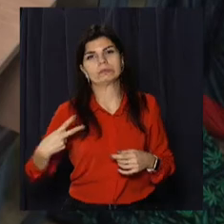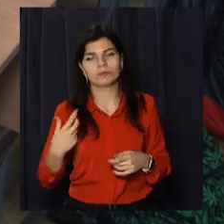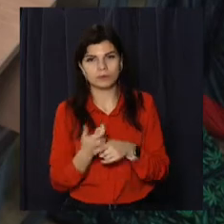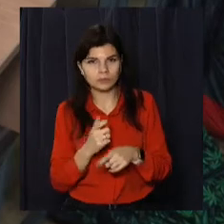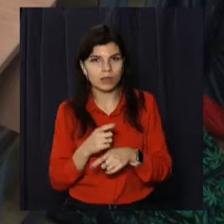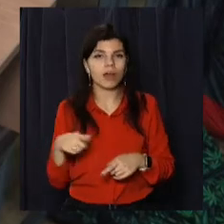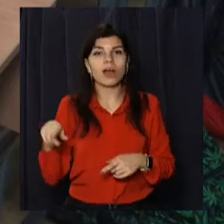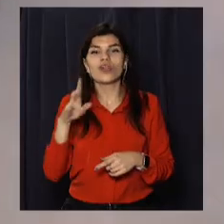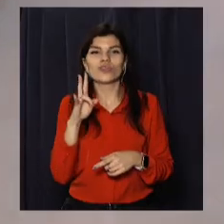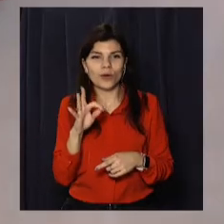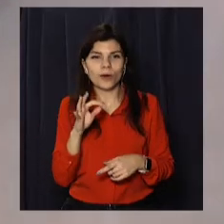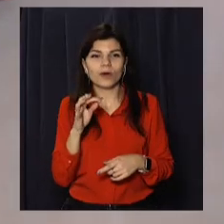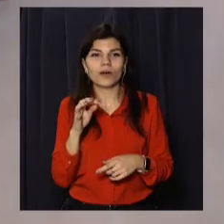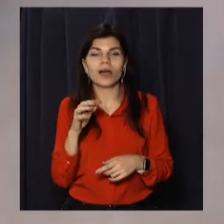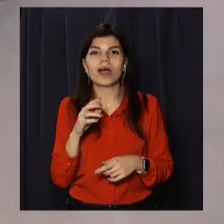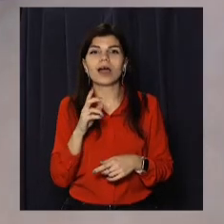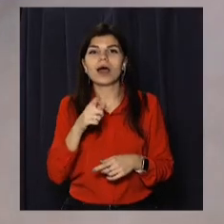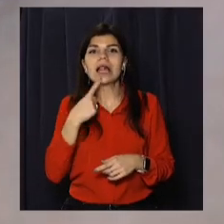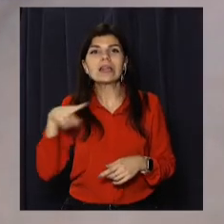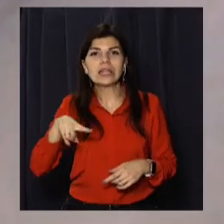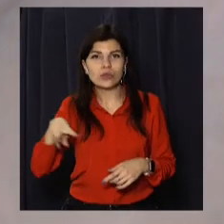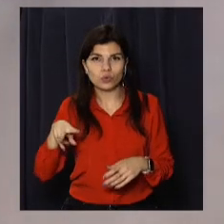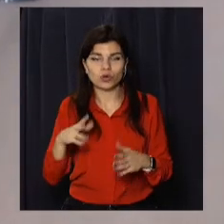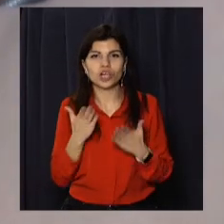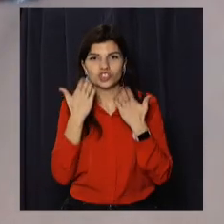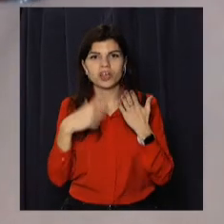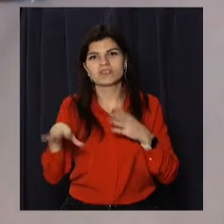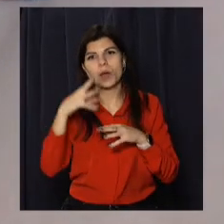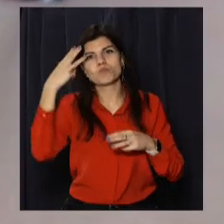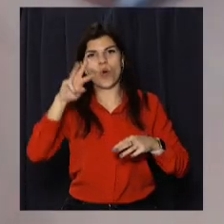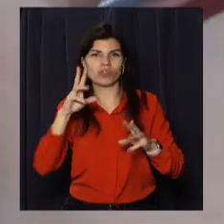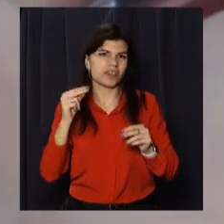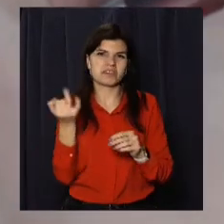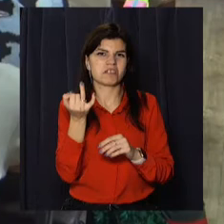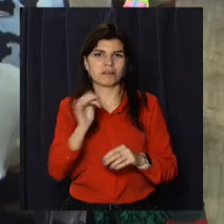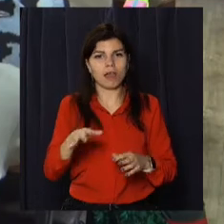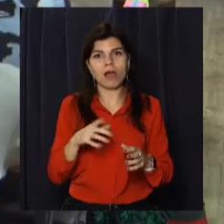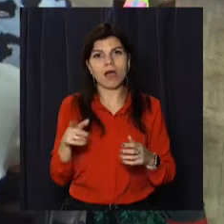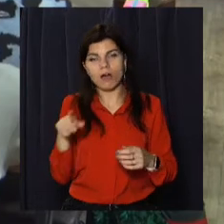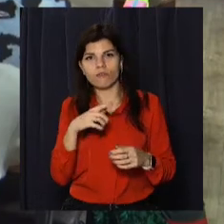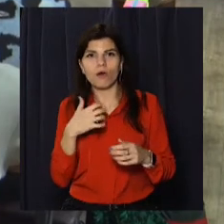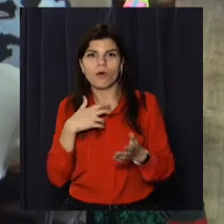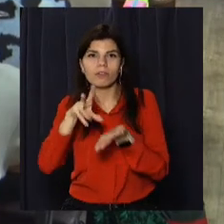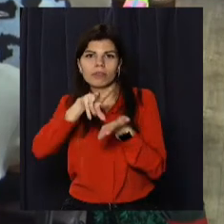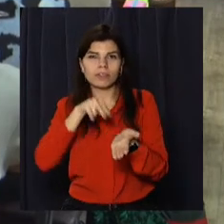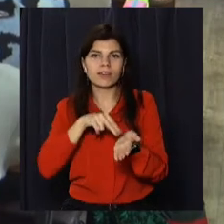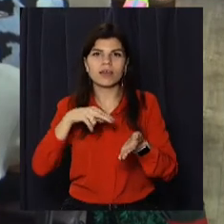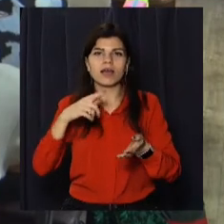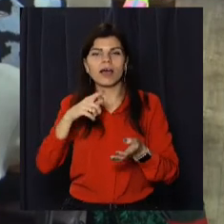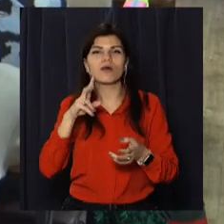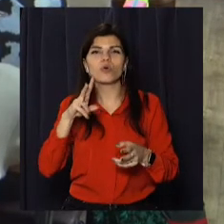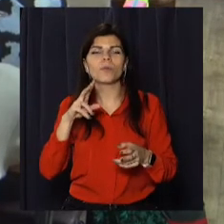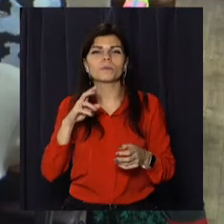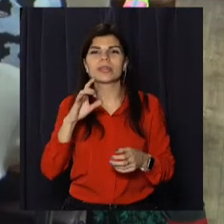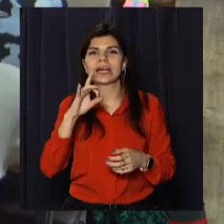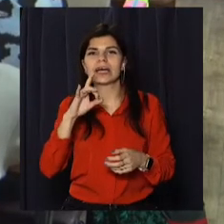обмежений словниковий запас. Читати класиків – не надто розповсюджене явище. Ба більше, намагаються наслідувати реперів, у віршах